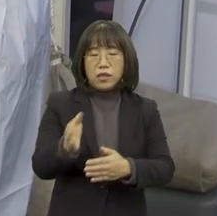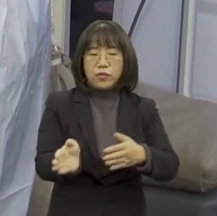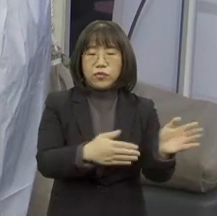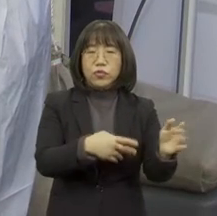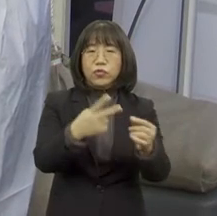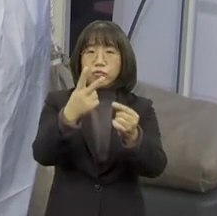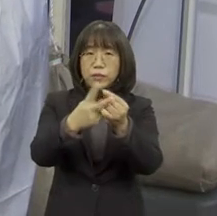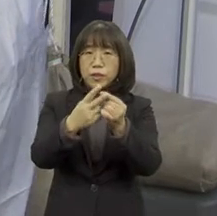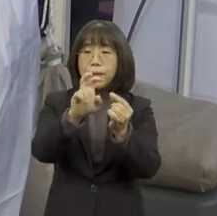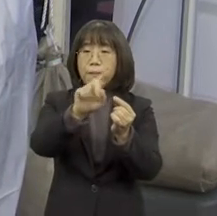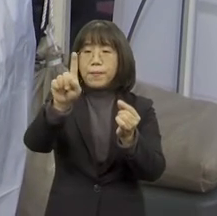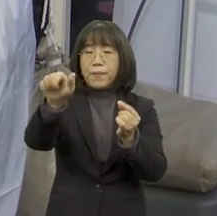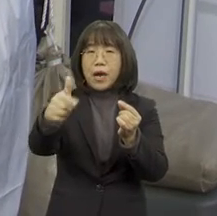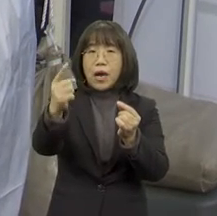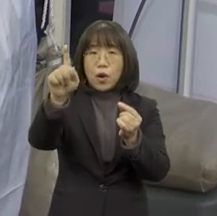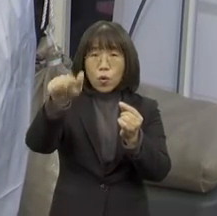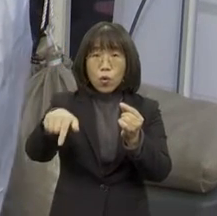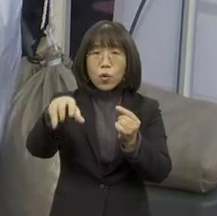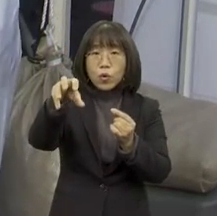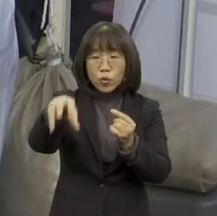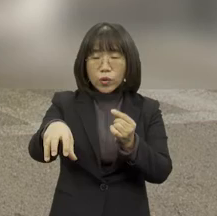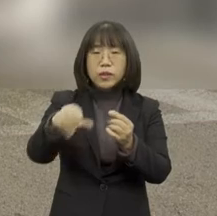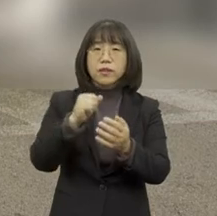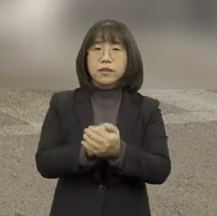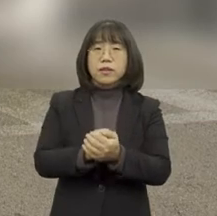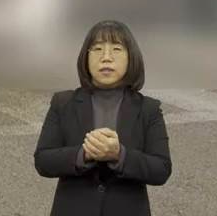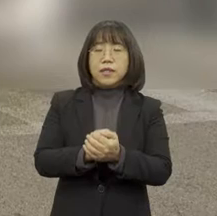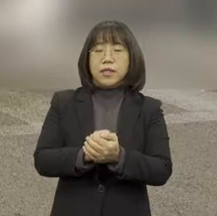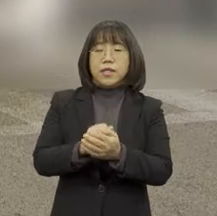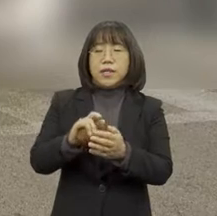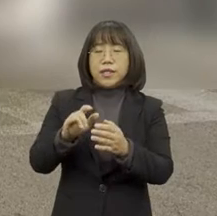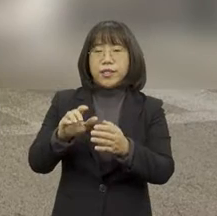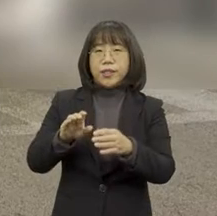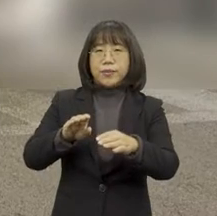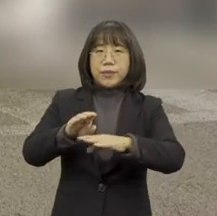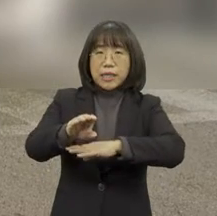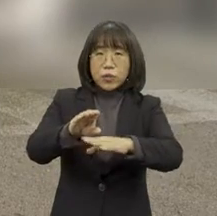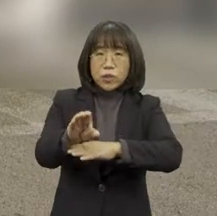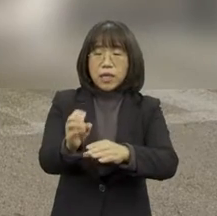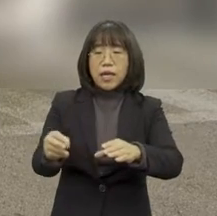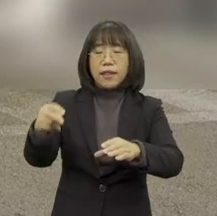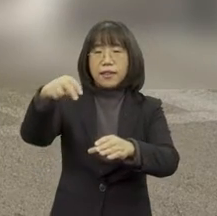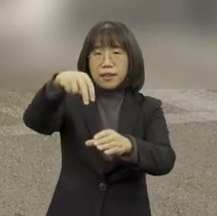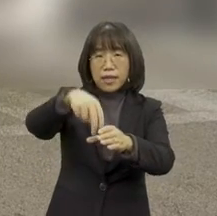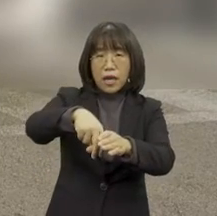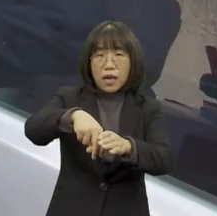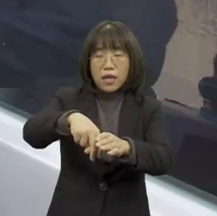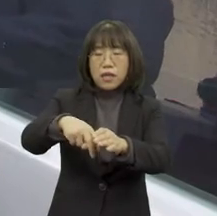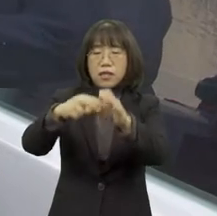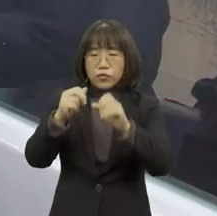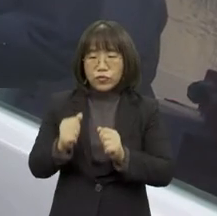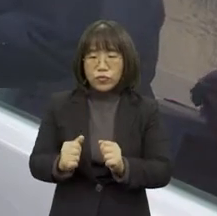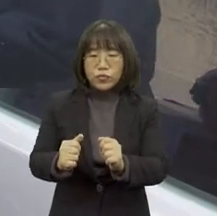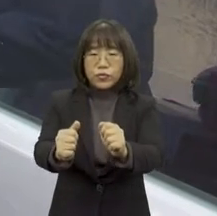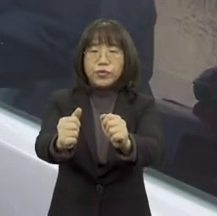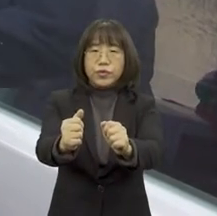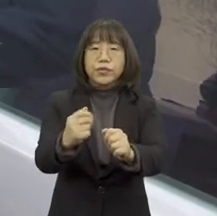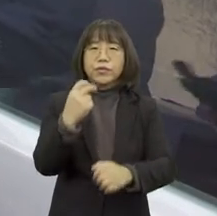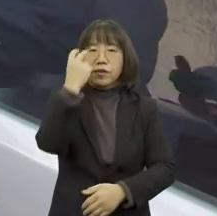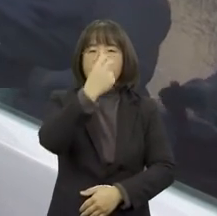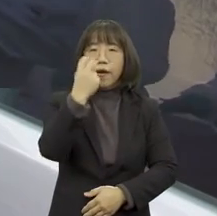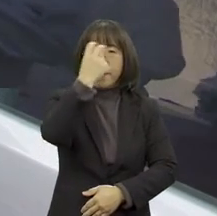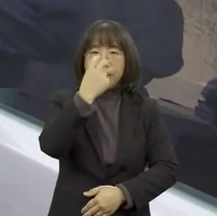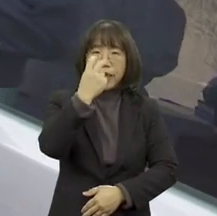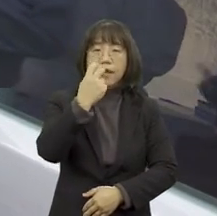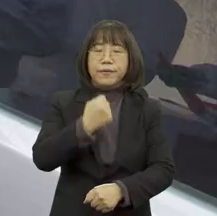운영되고 마곡 실내 배드민턴장 주차장 검사소 의 경우 코론 알고 위기 상황에서 비대면 검사 방식을